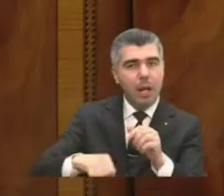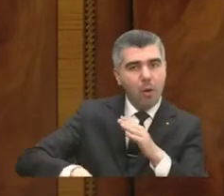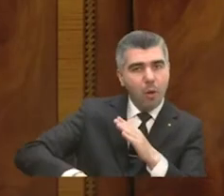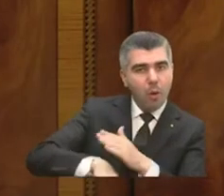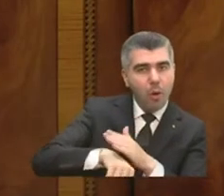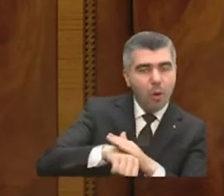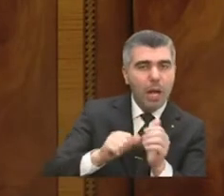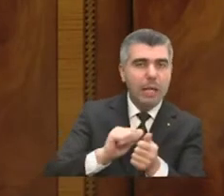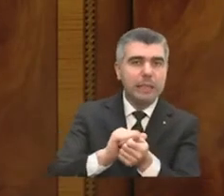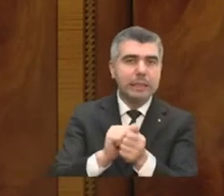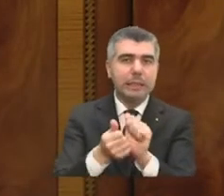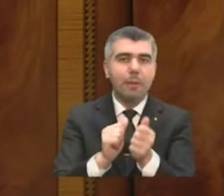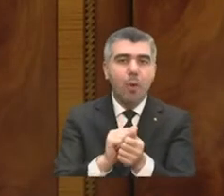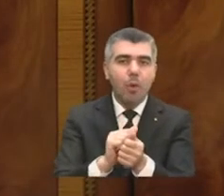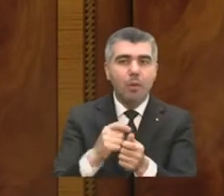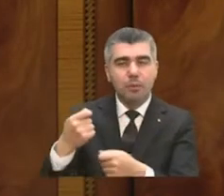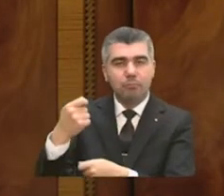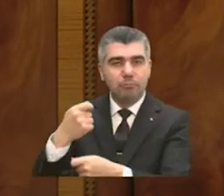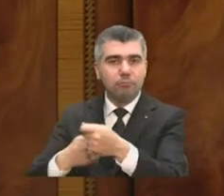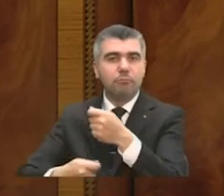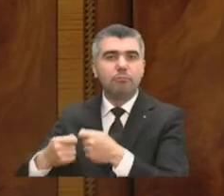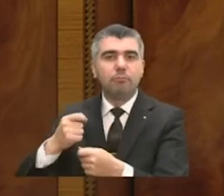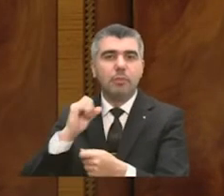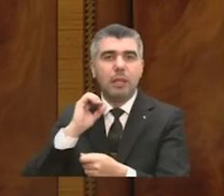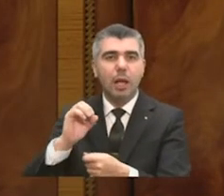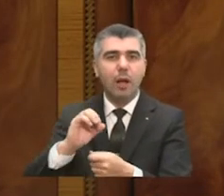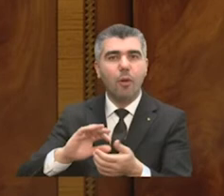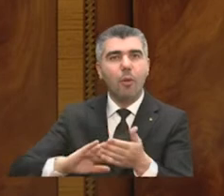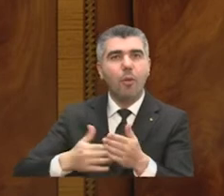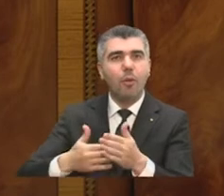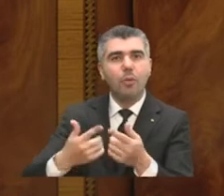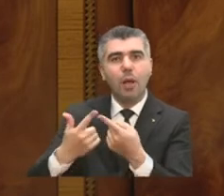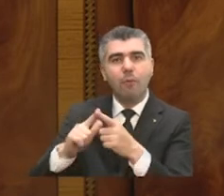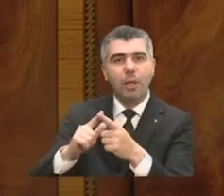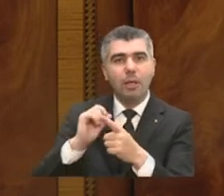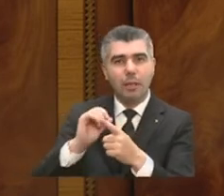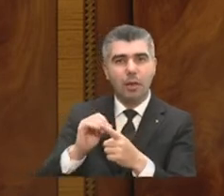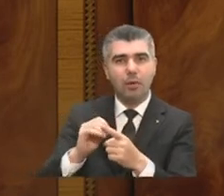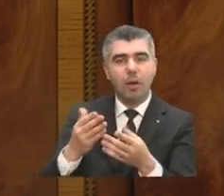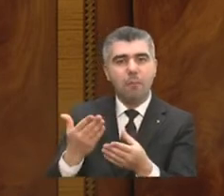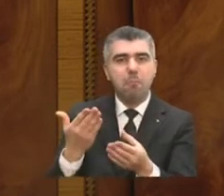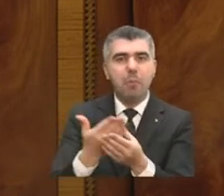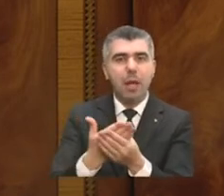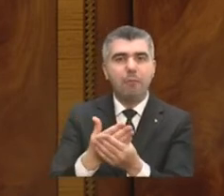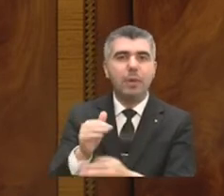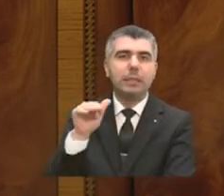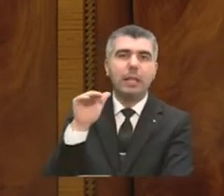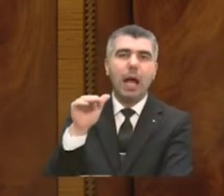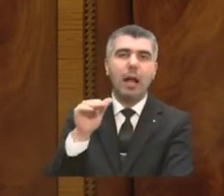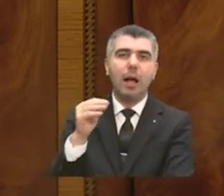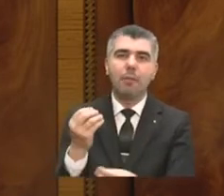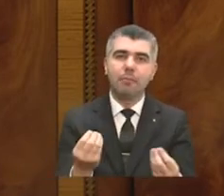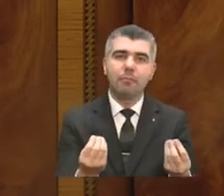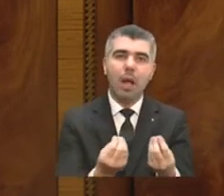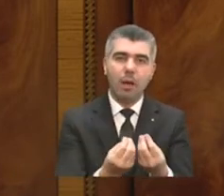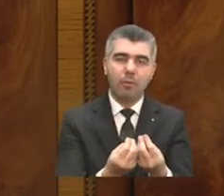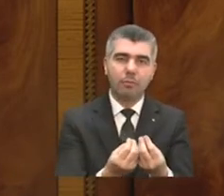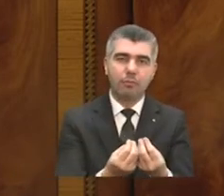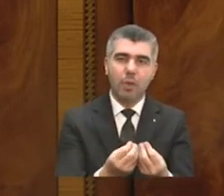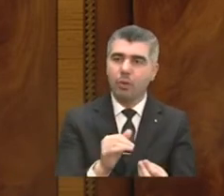parlementaire. Ignore évidemment tous ces progrès et